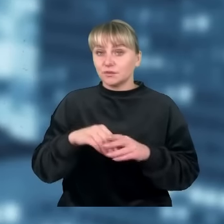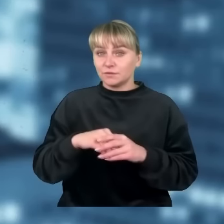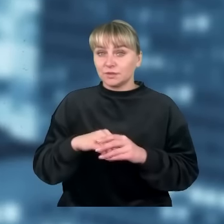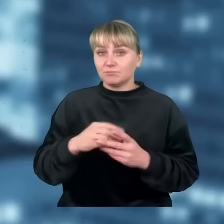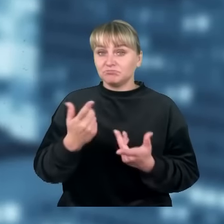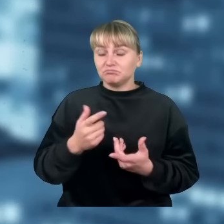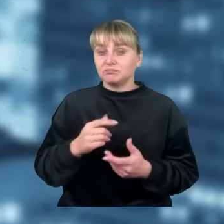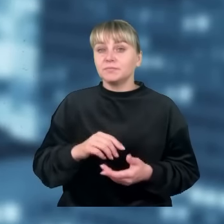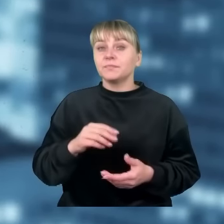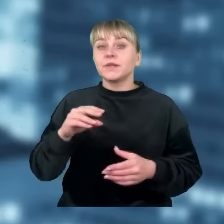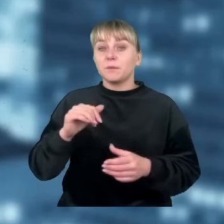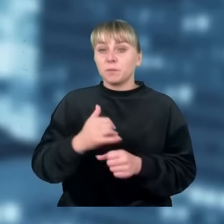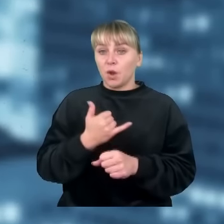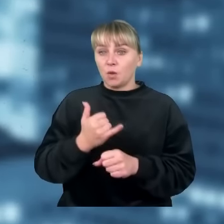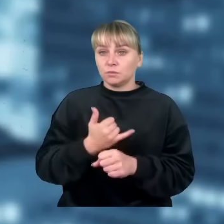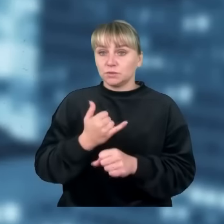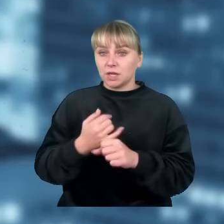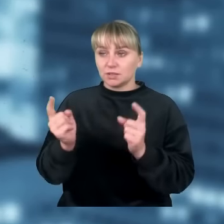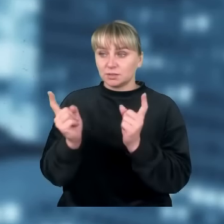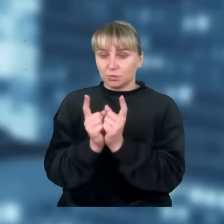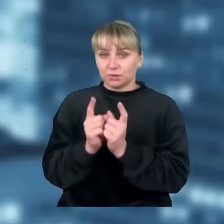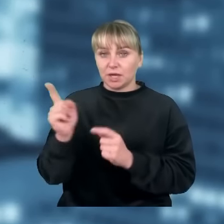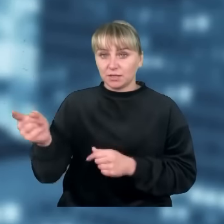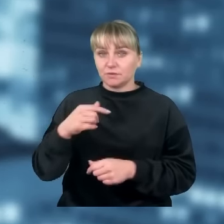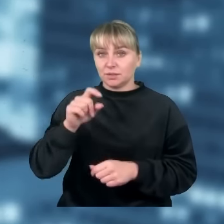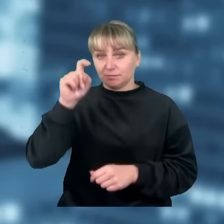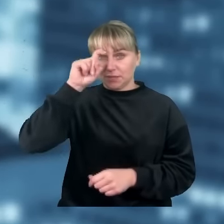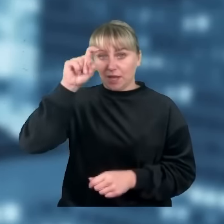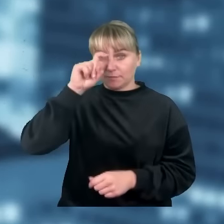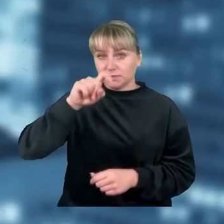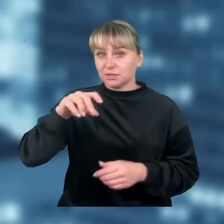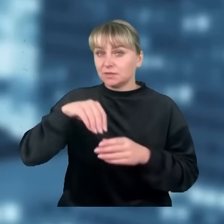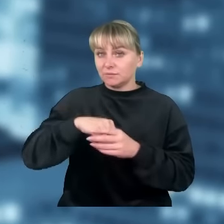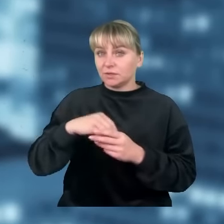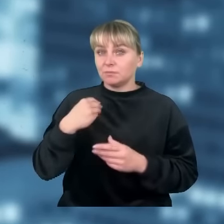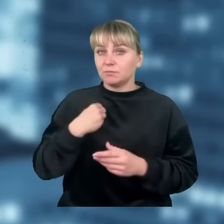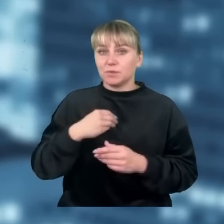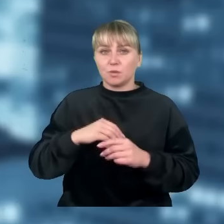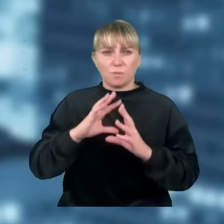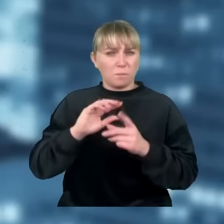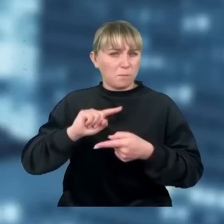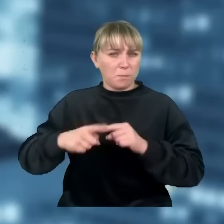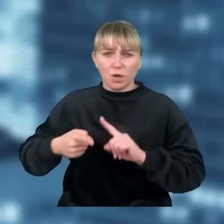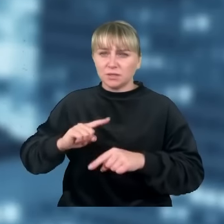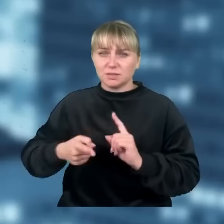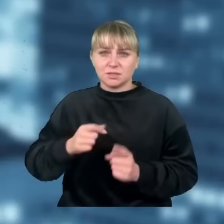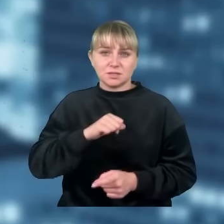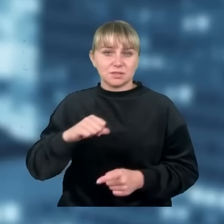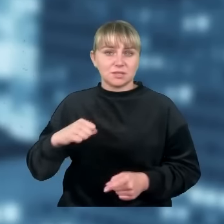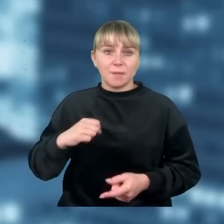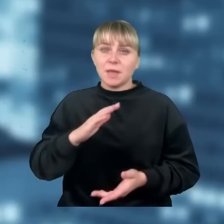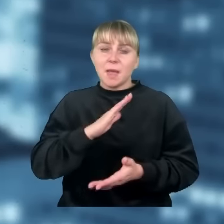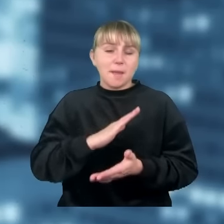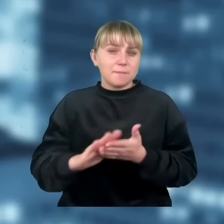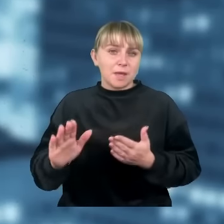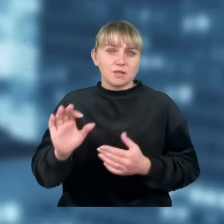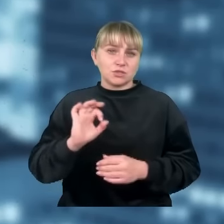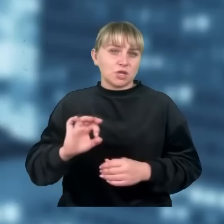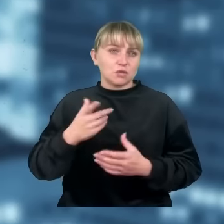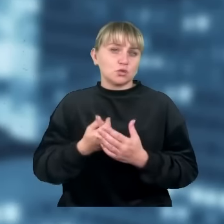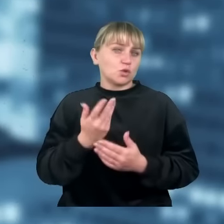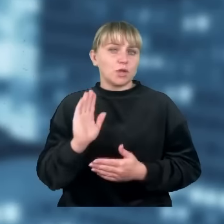Starmerem, w piątkowym spotkaniu w niemieckiej stolicy brali udział sami politycy bez szans na dalsze rządy, którzy nie będą decydować